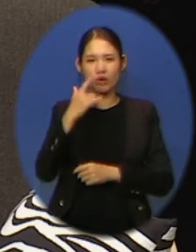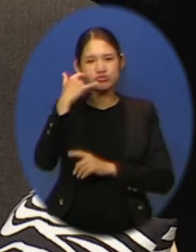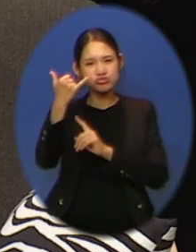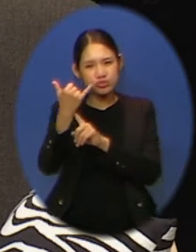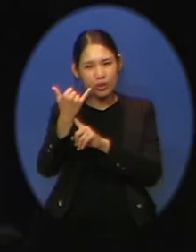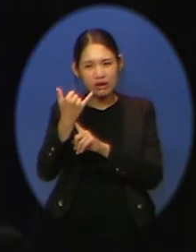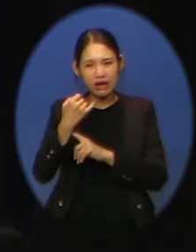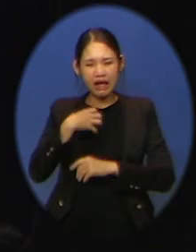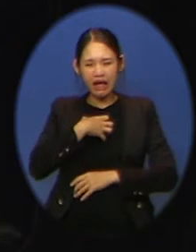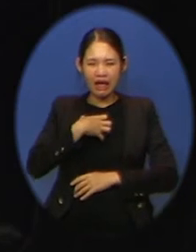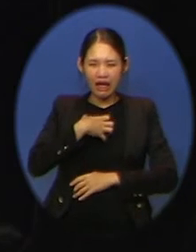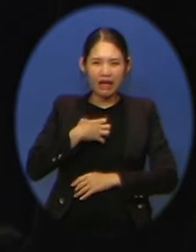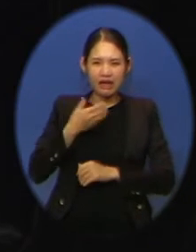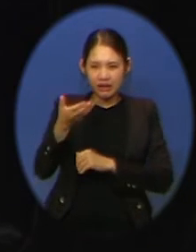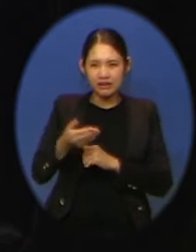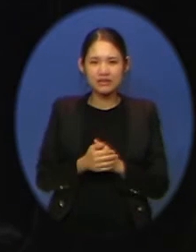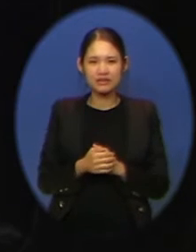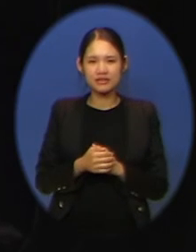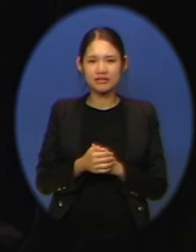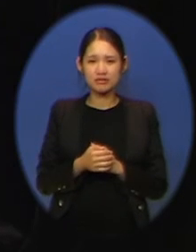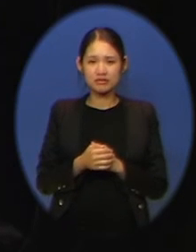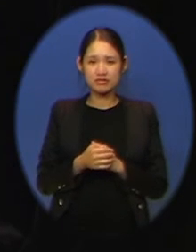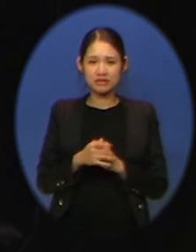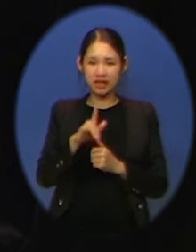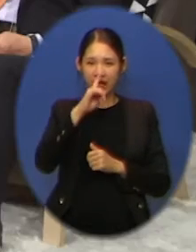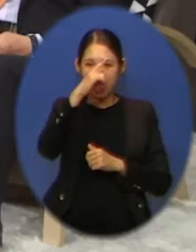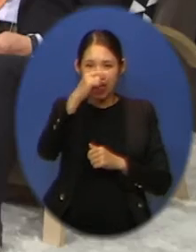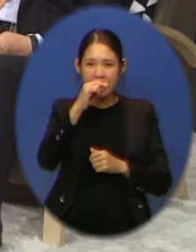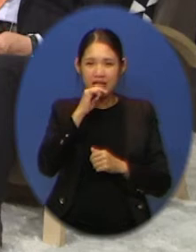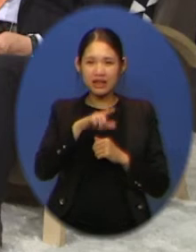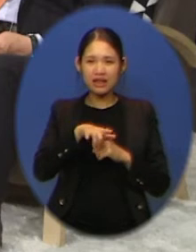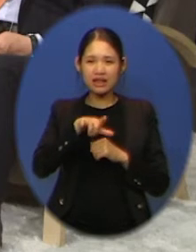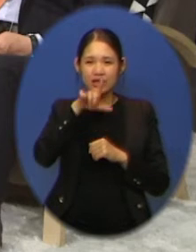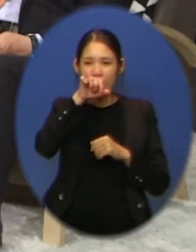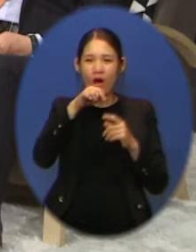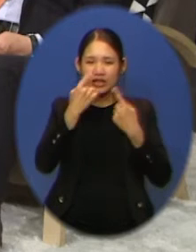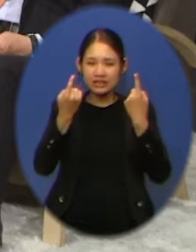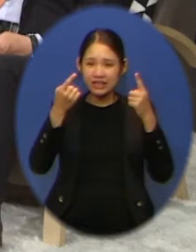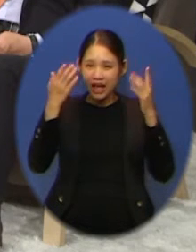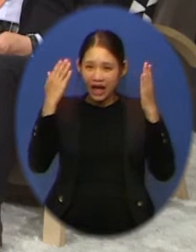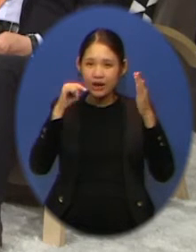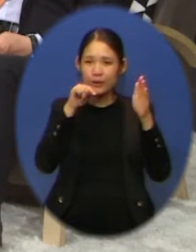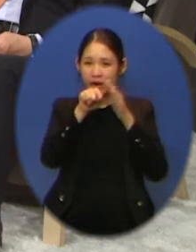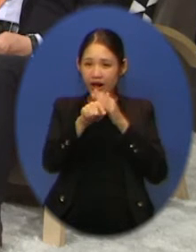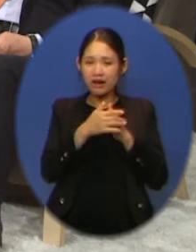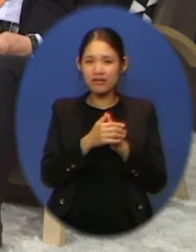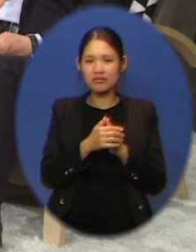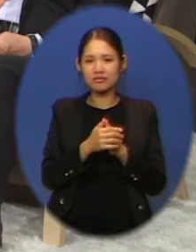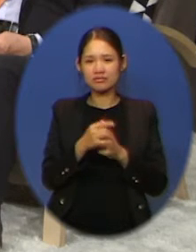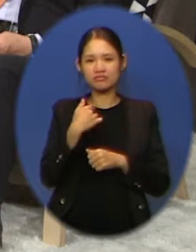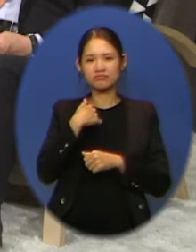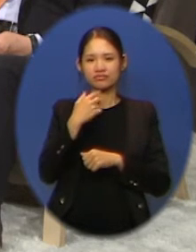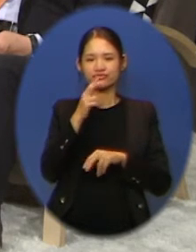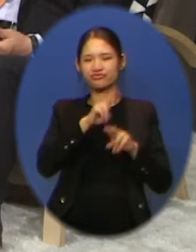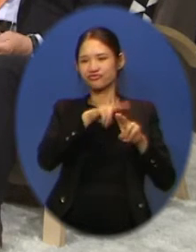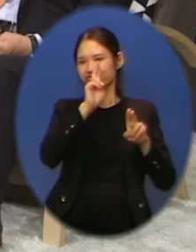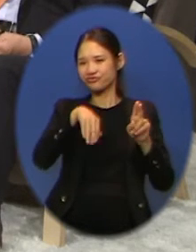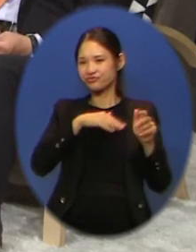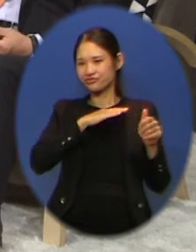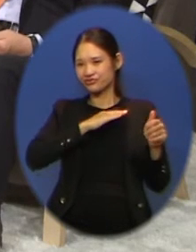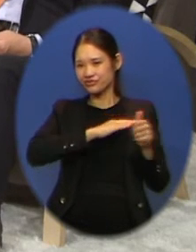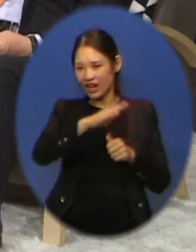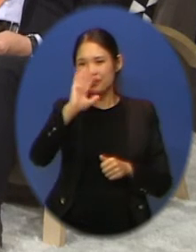새겼고. 아니 연세대학교 가셨으면 공부 잘하셨던 거예요. 네, 그래도 창피합니다. 제가 거기서 퇴학 맞았습니다. 네,